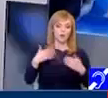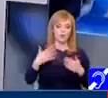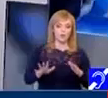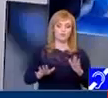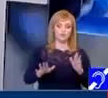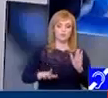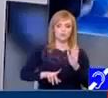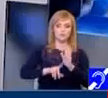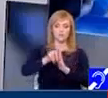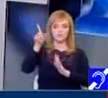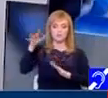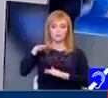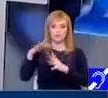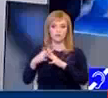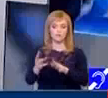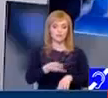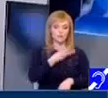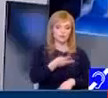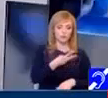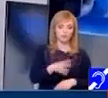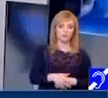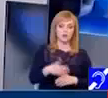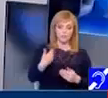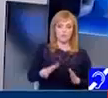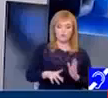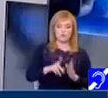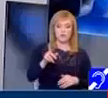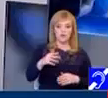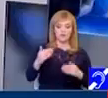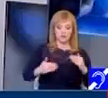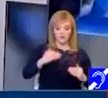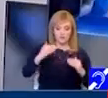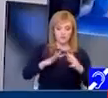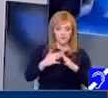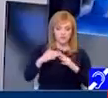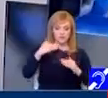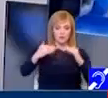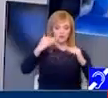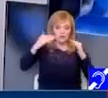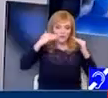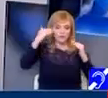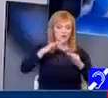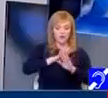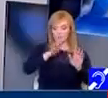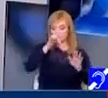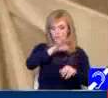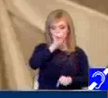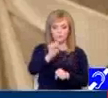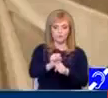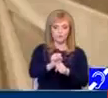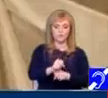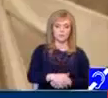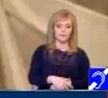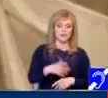practic imposibil să mai oprești valul ăsta. Și dacă el ai pornit valul de jos în sus, deja gata, nu se mai poate de oprit. Asta e 100%.